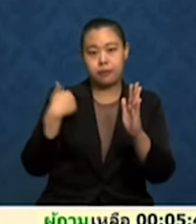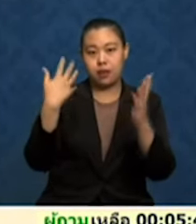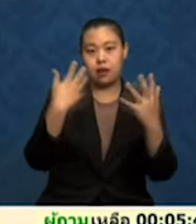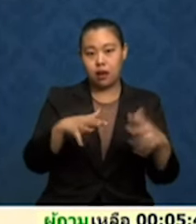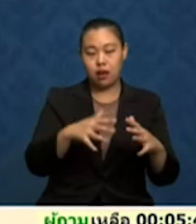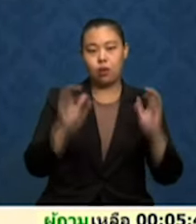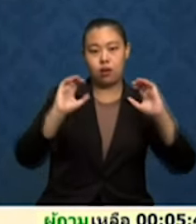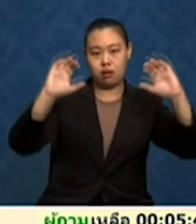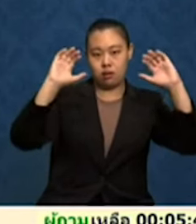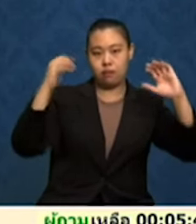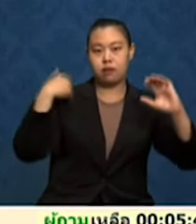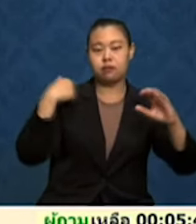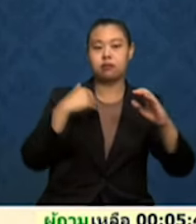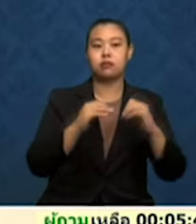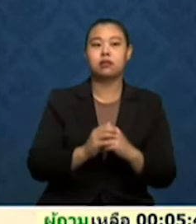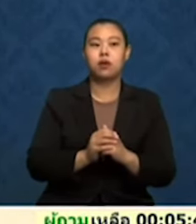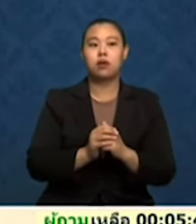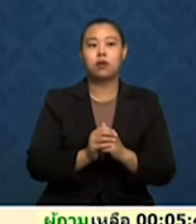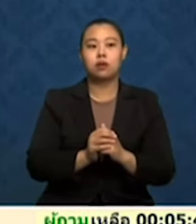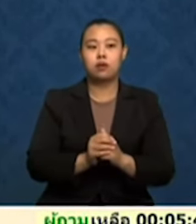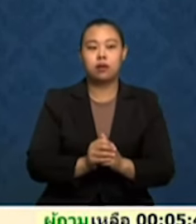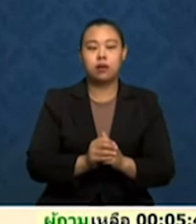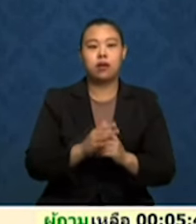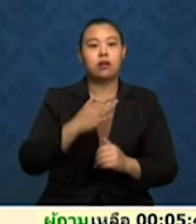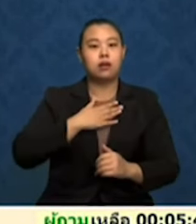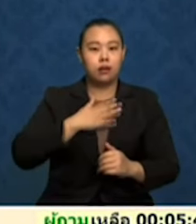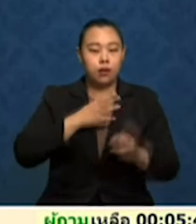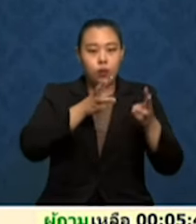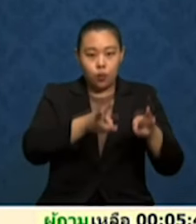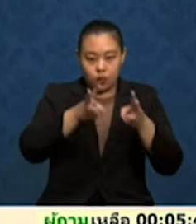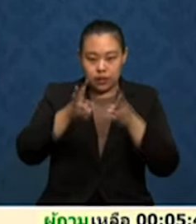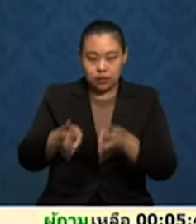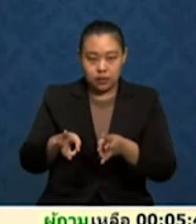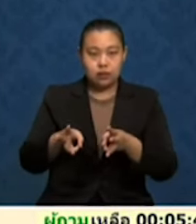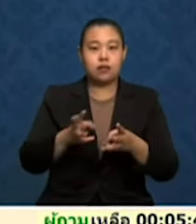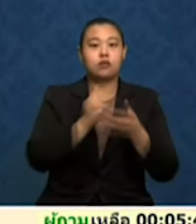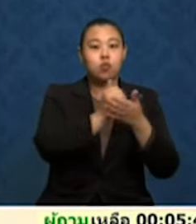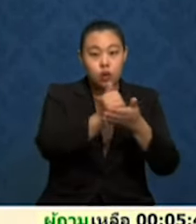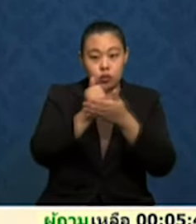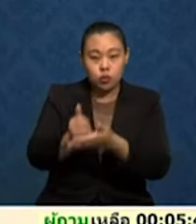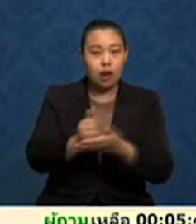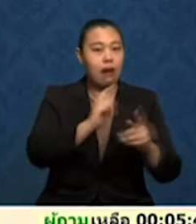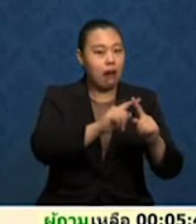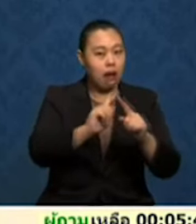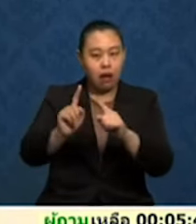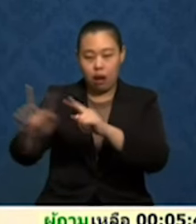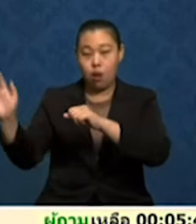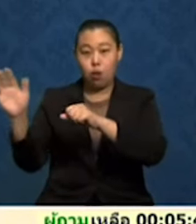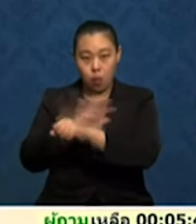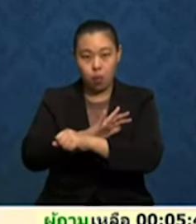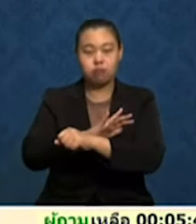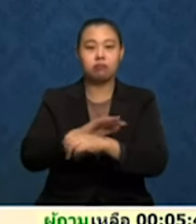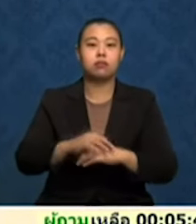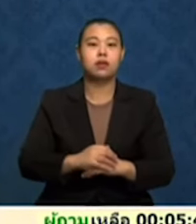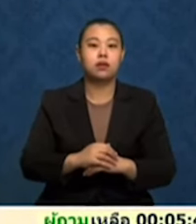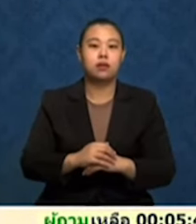ภาครัฐดังนั้นก็ต้องพูดให้ชัดเจนว่าเรามีมาตรการที่ครบและรอบด้านทั้งในเรื่องของการฟื้นฟูสถานที่ที่เป็น